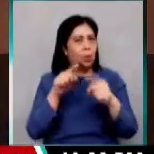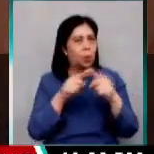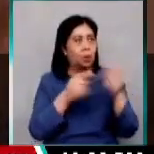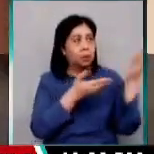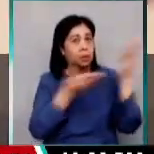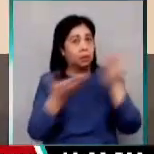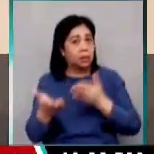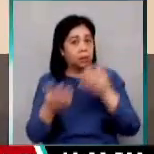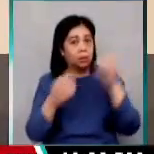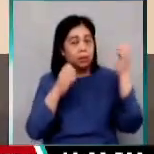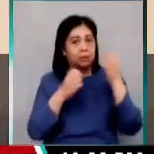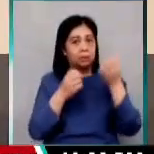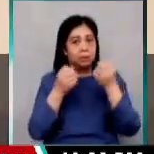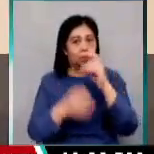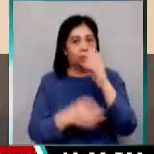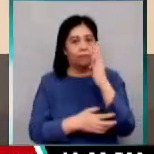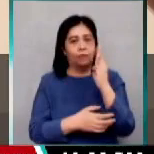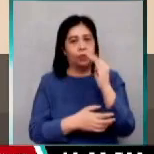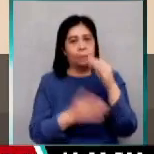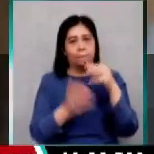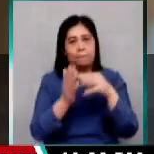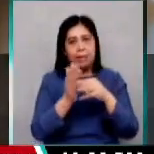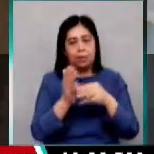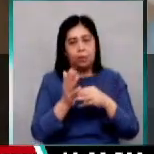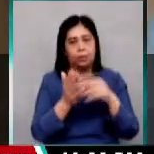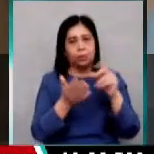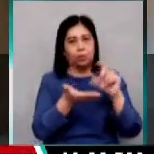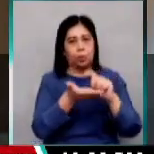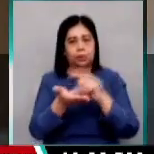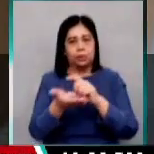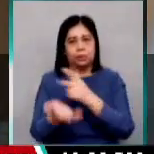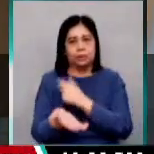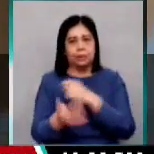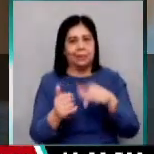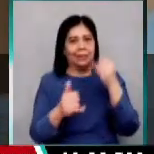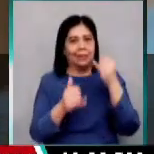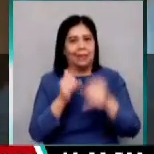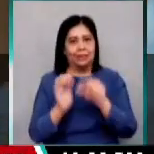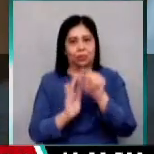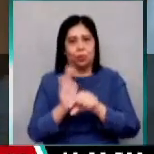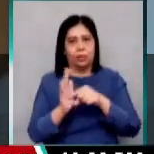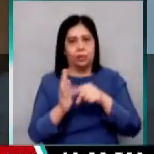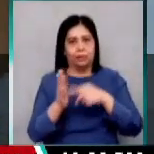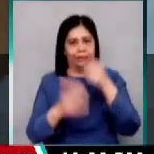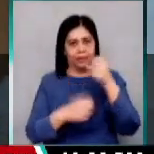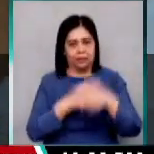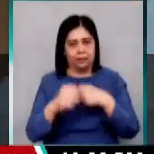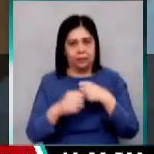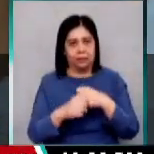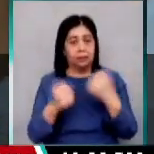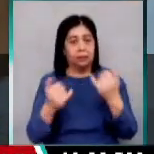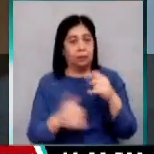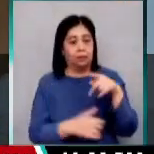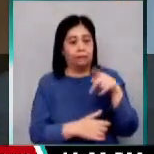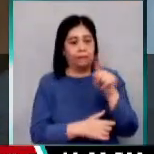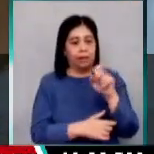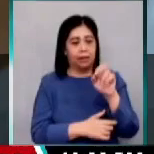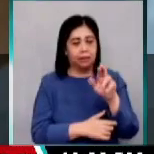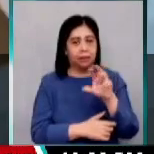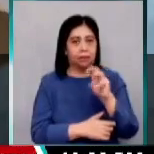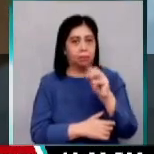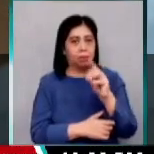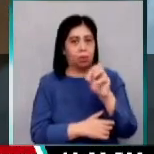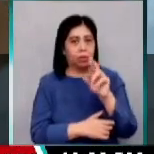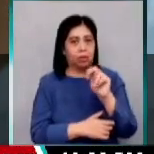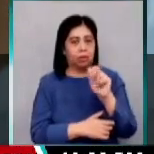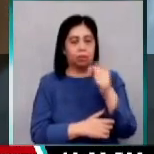114 million doses ng bakuna ngayong huling quarter ng taon. Sa ngayon, ang Pfizer at Moderna pa lamang ang may emergency